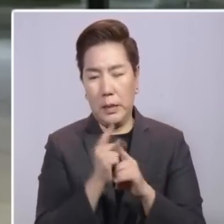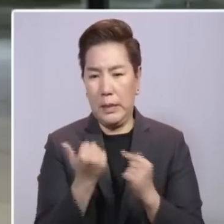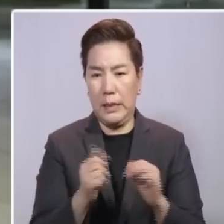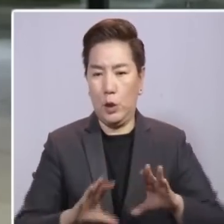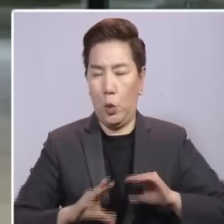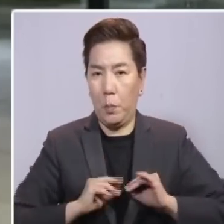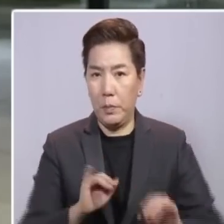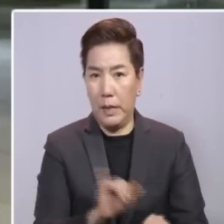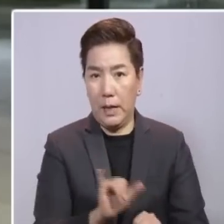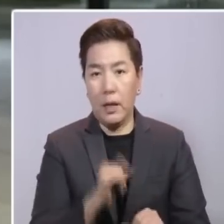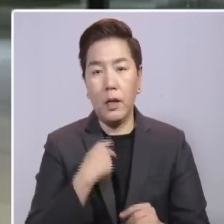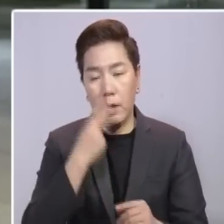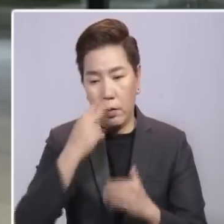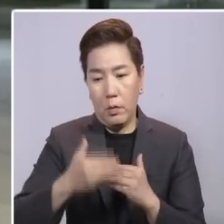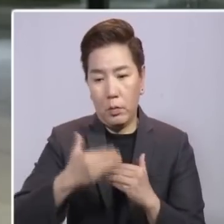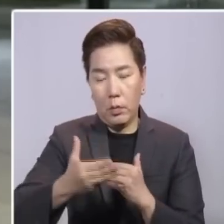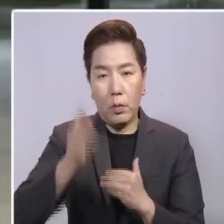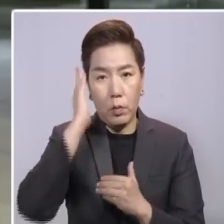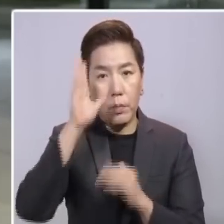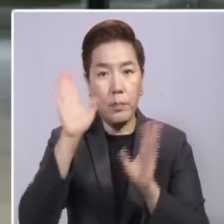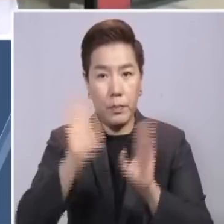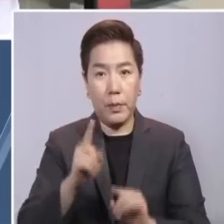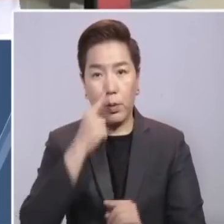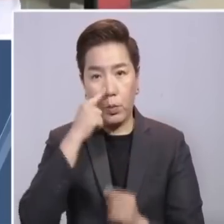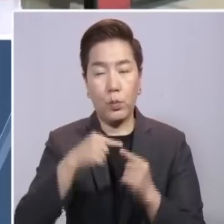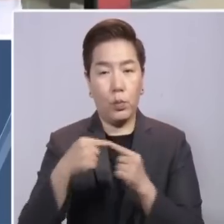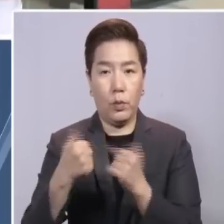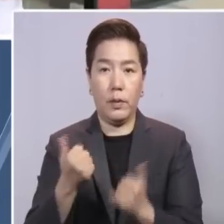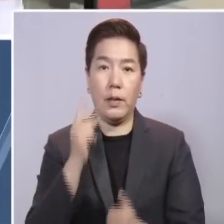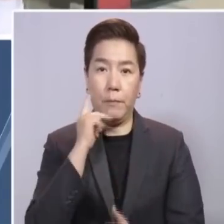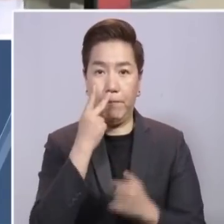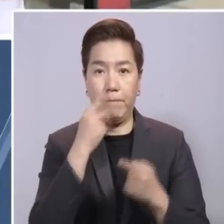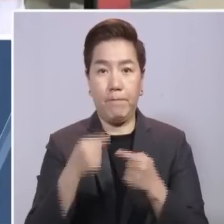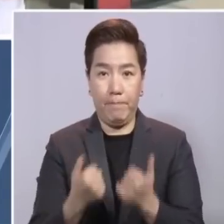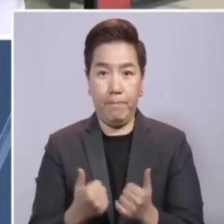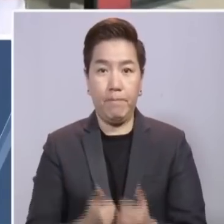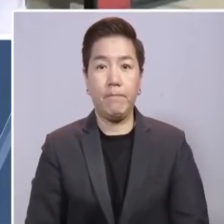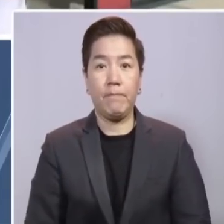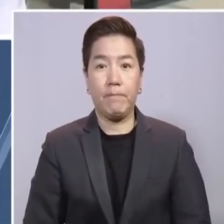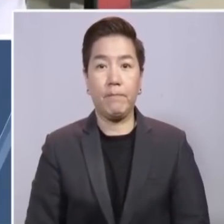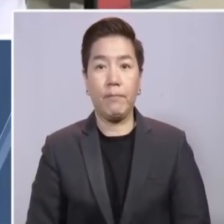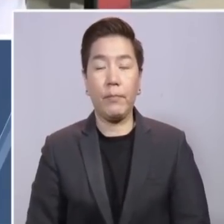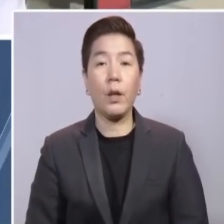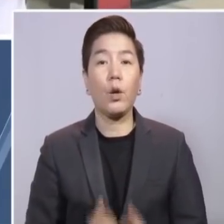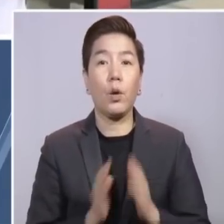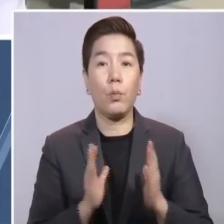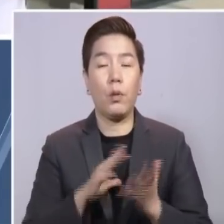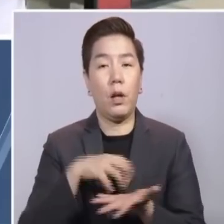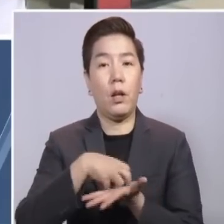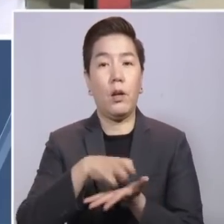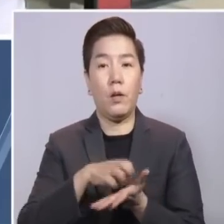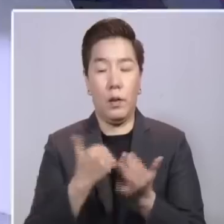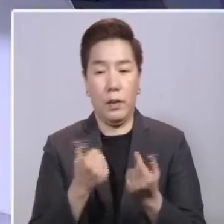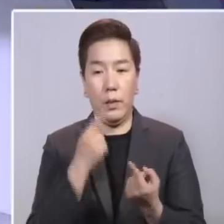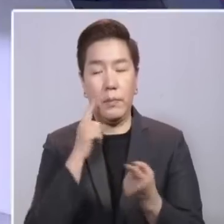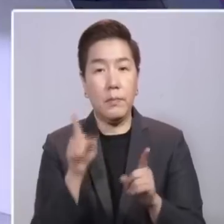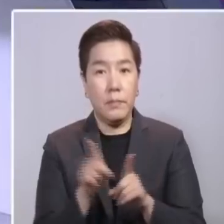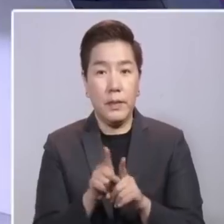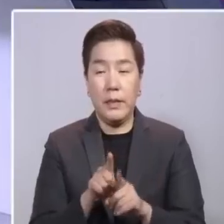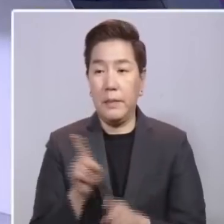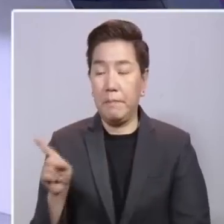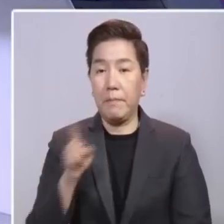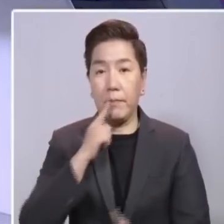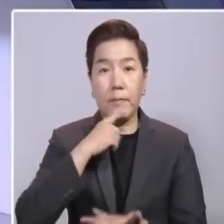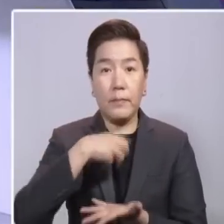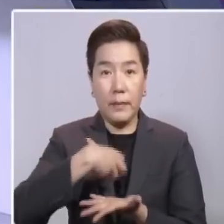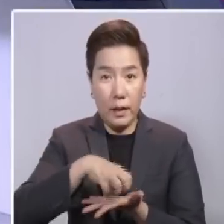สธอยู่เดี๋ยวติดตามความคืบหน้ากันต่อนะครับคุณภัทรรัตน์คุณวรรณิษาครับ ขอบคุณคุณจามอนมากๆนะครับก็อย่างที่คุณจามอนได้ร